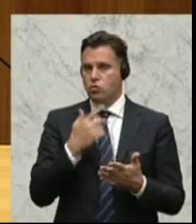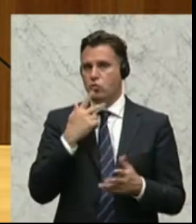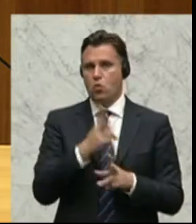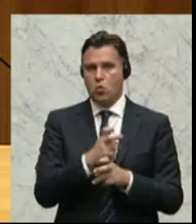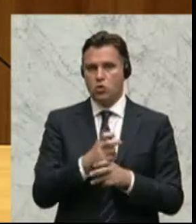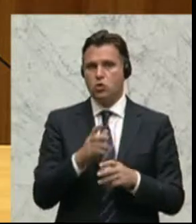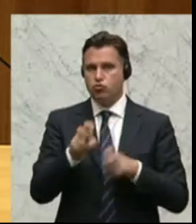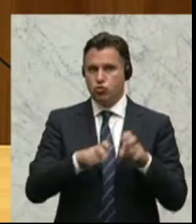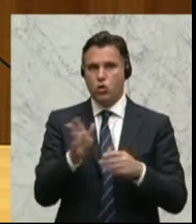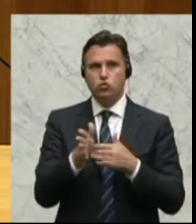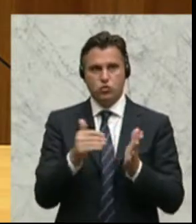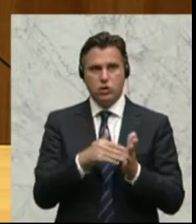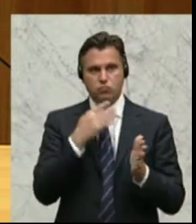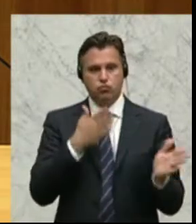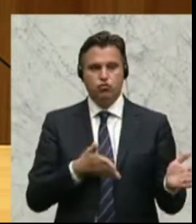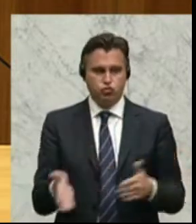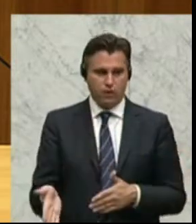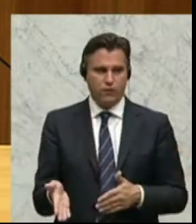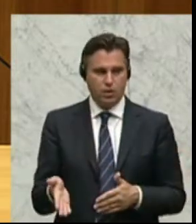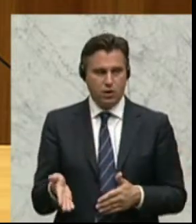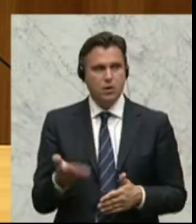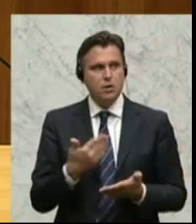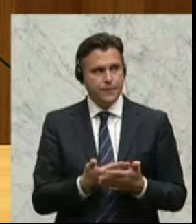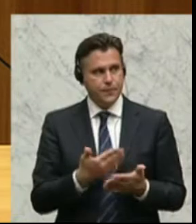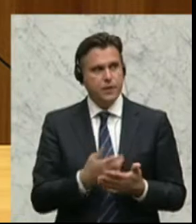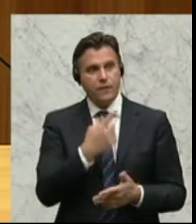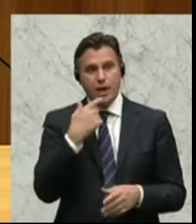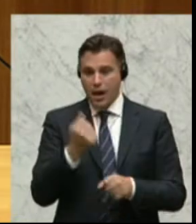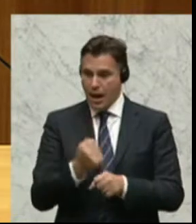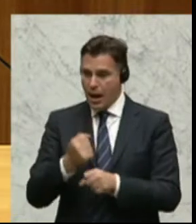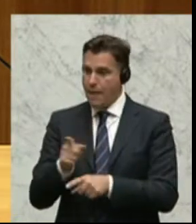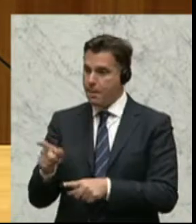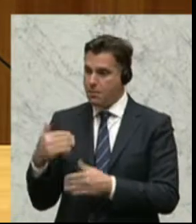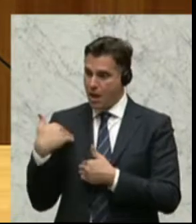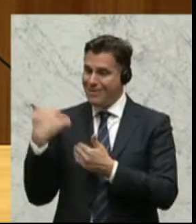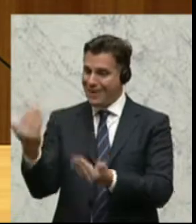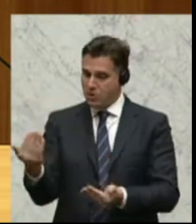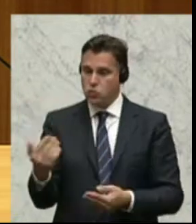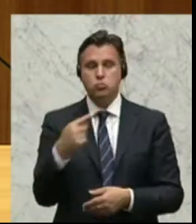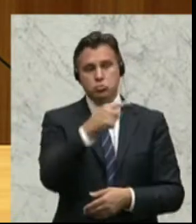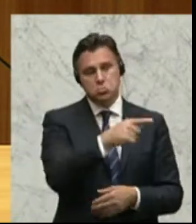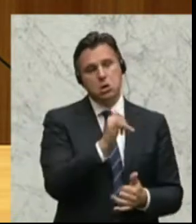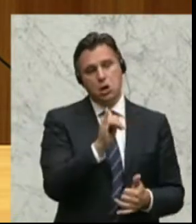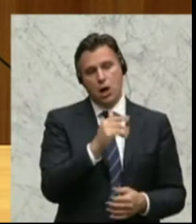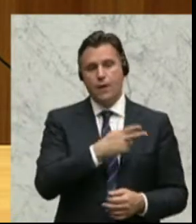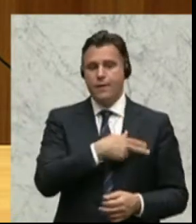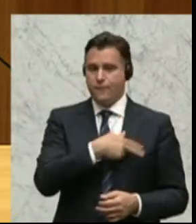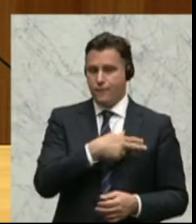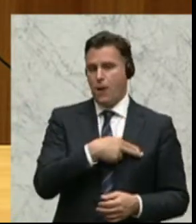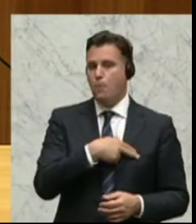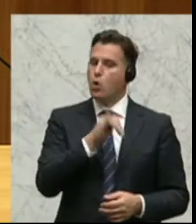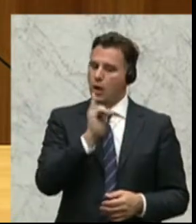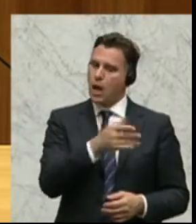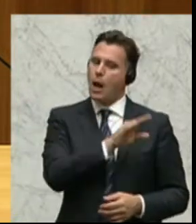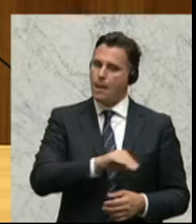wären bereit, wenn der Faktor Arbeit entlastet werden würde, auch über die Vermögensseite mehr an der Steuerleistung beizutragen. Ich zitiere